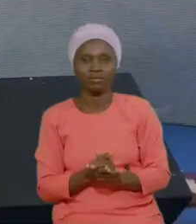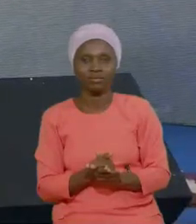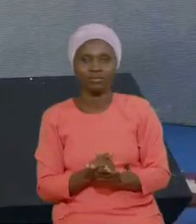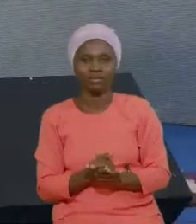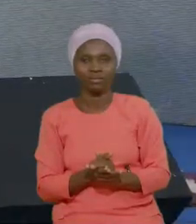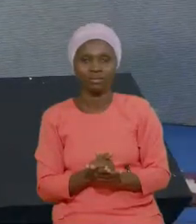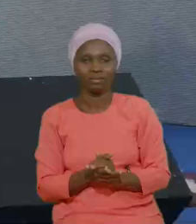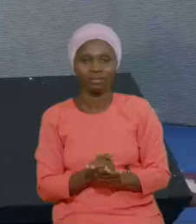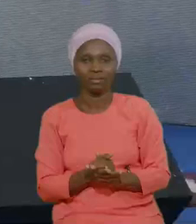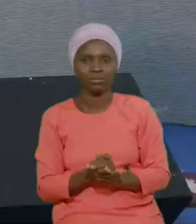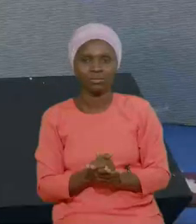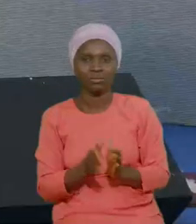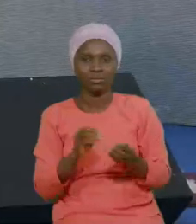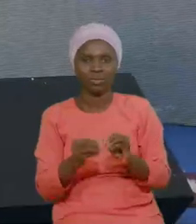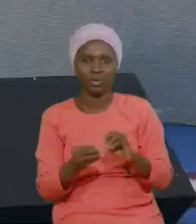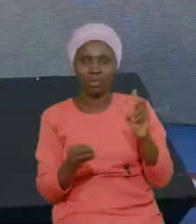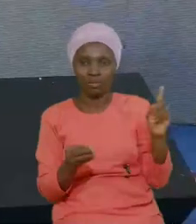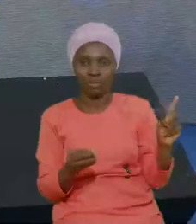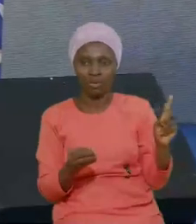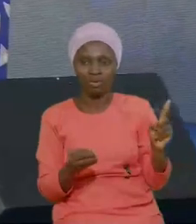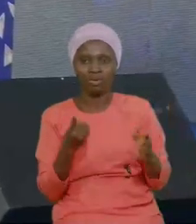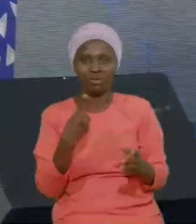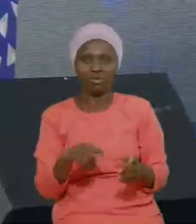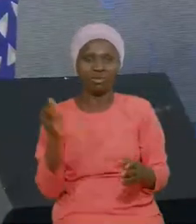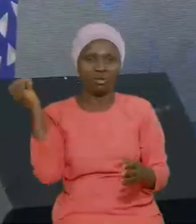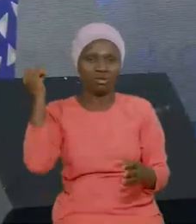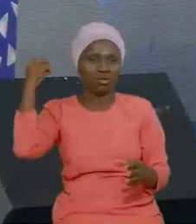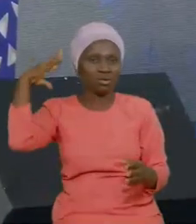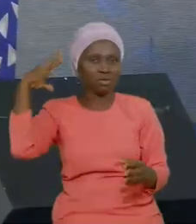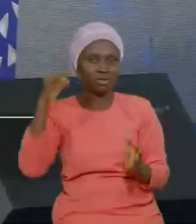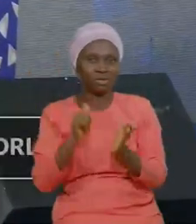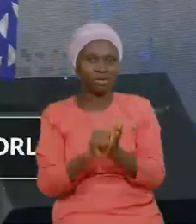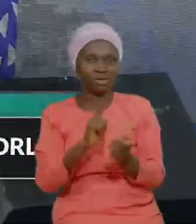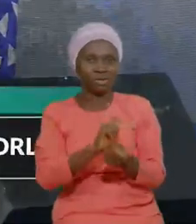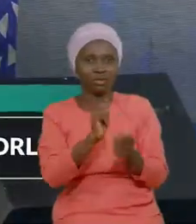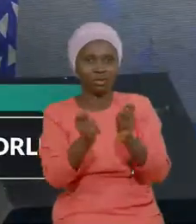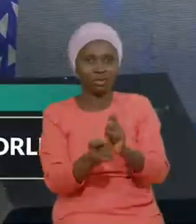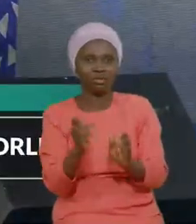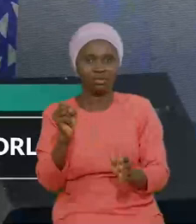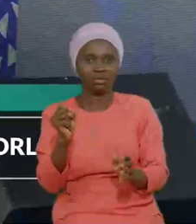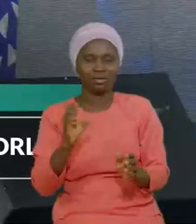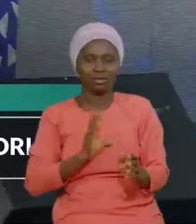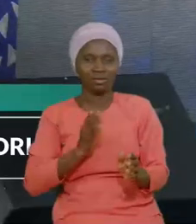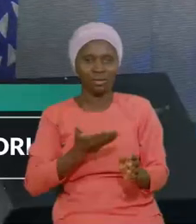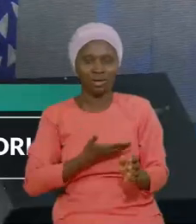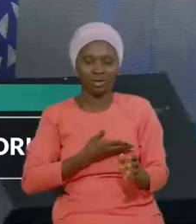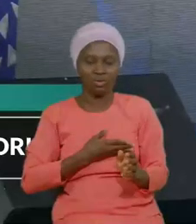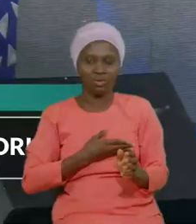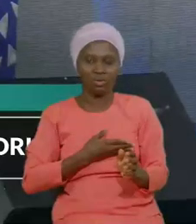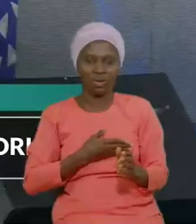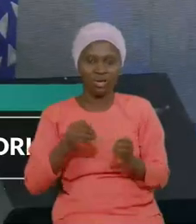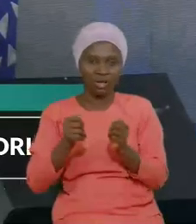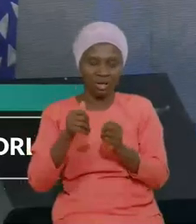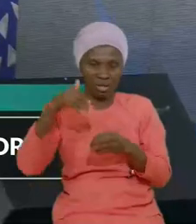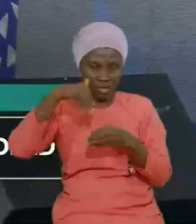la gloire. One, the grace that changes our inner world.